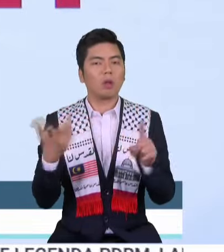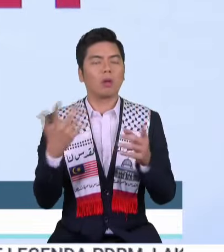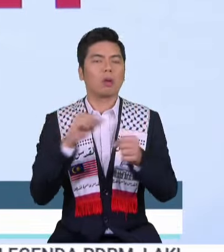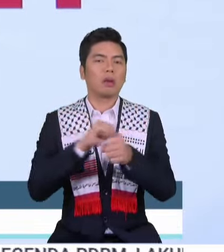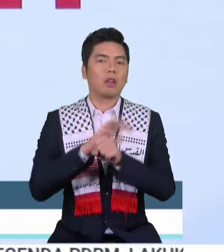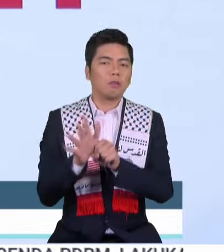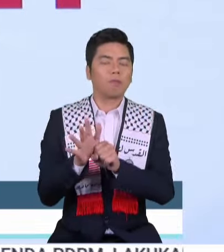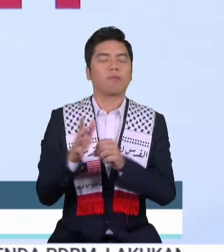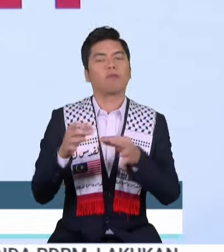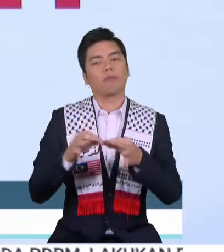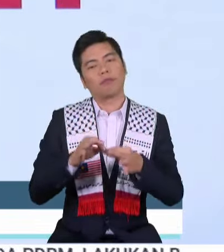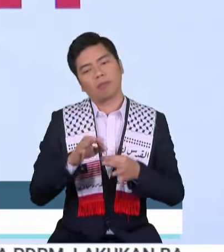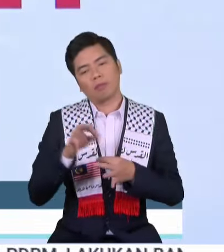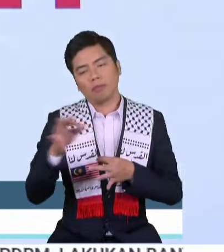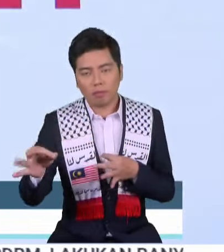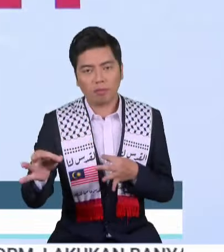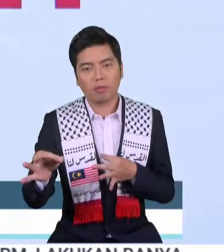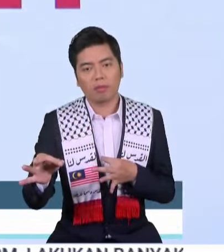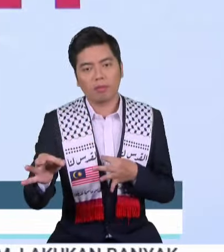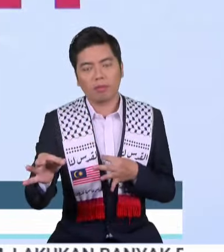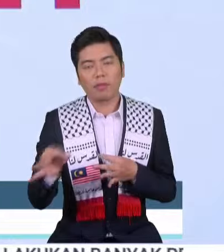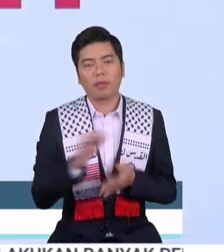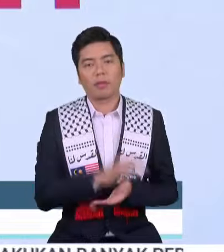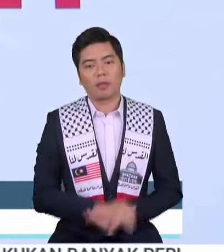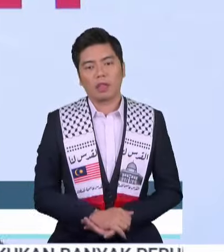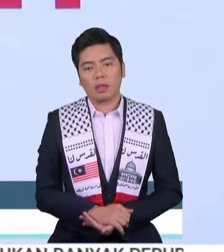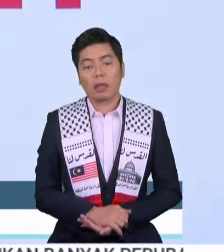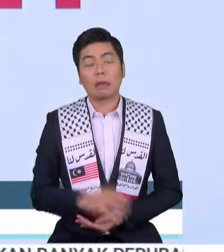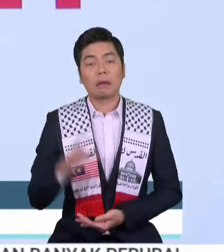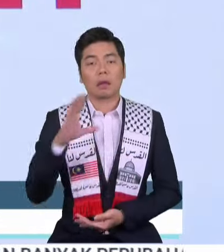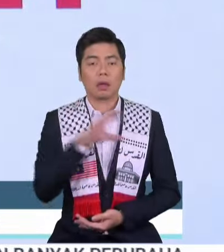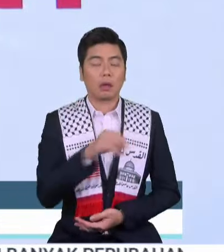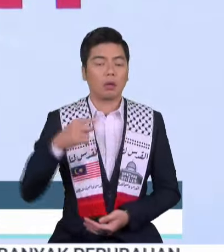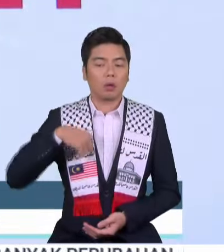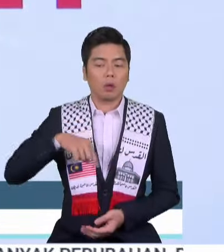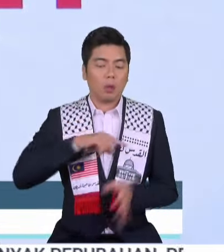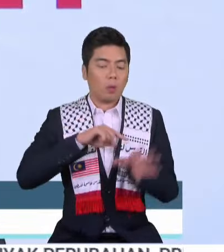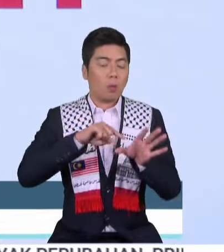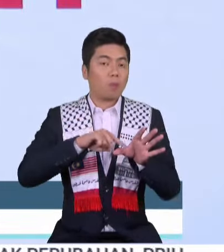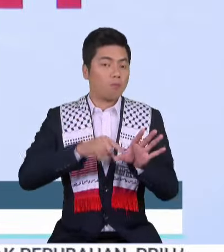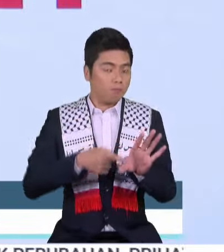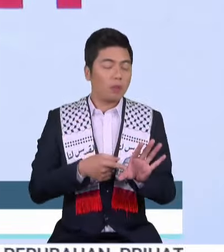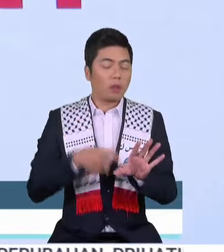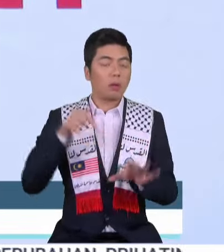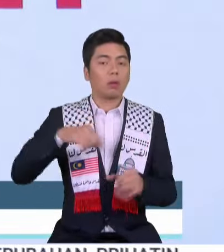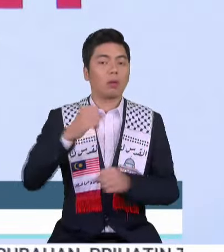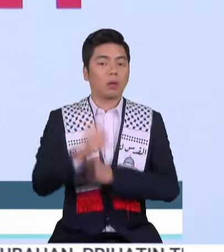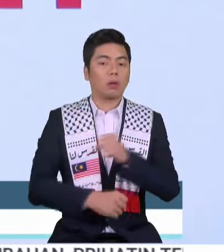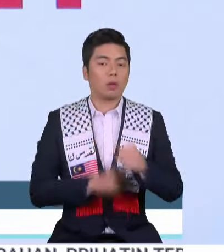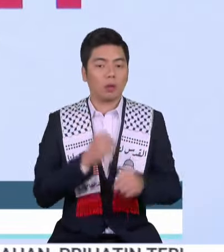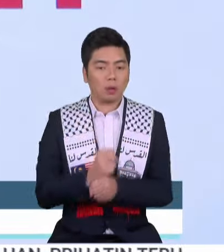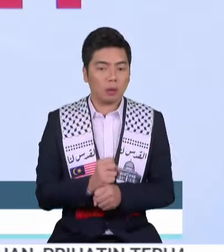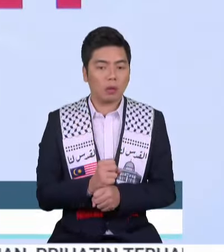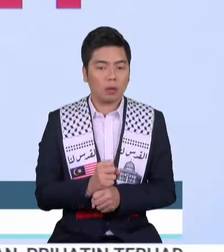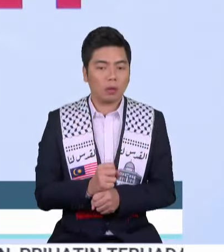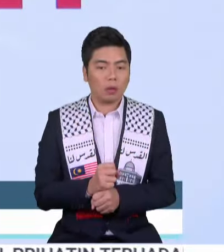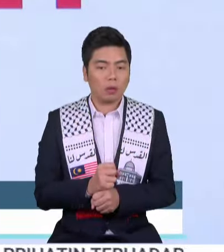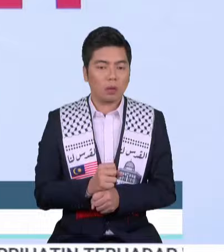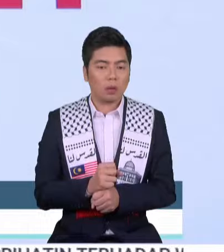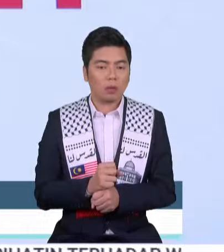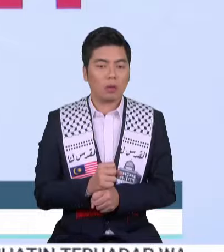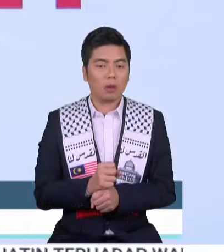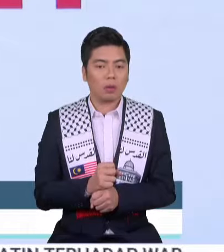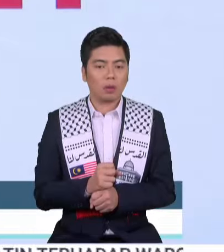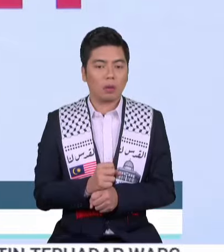terkendala lah. Then we started tahun ini. But we did go untuk akar umbi